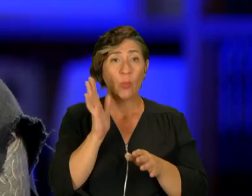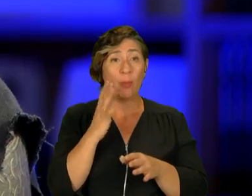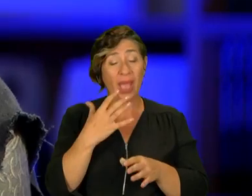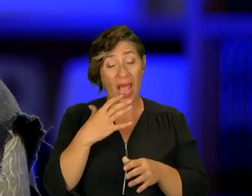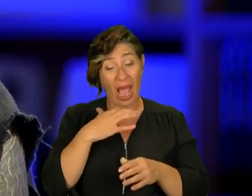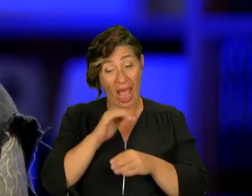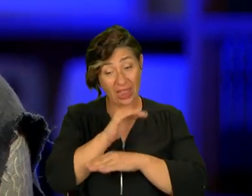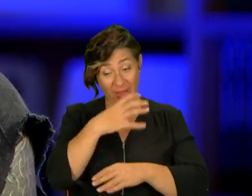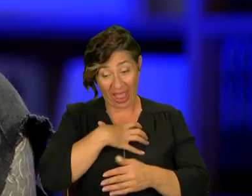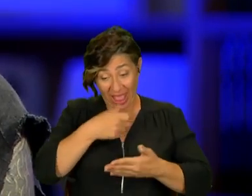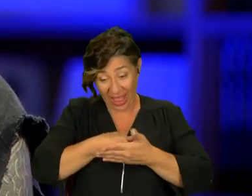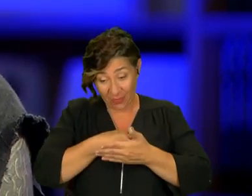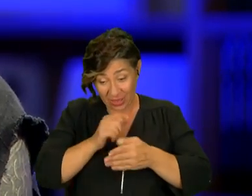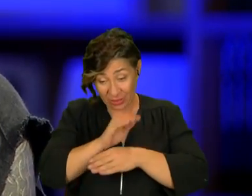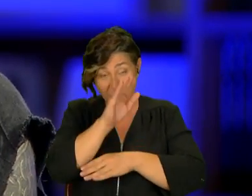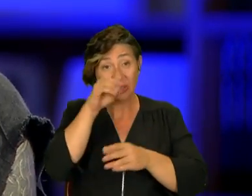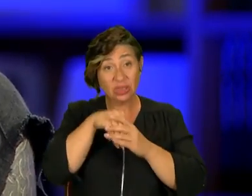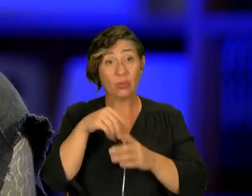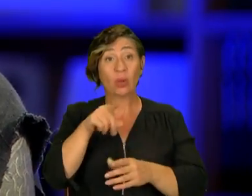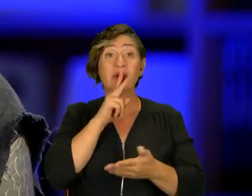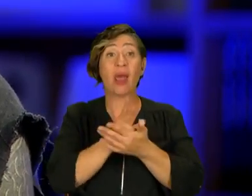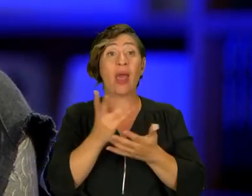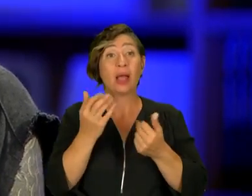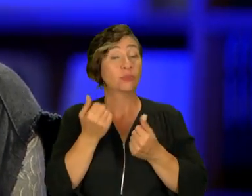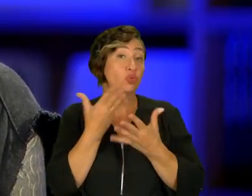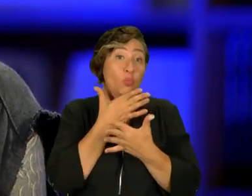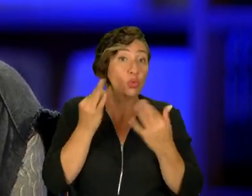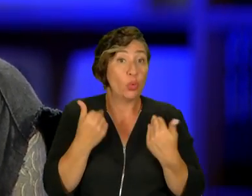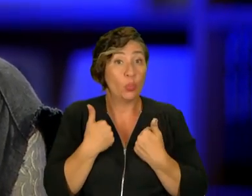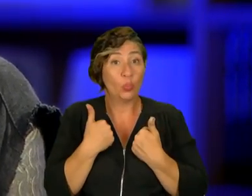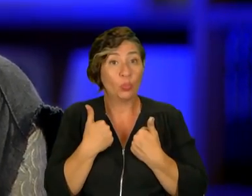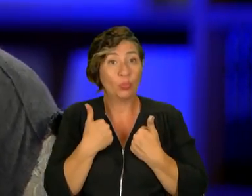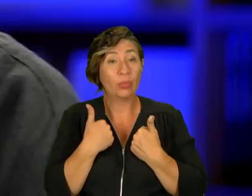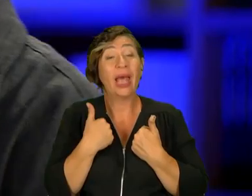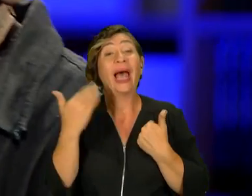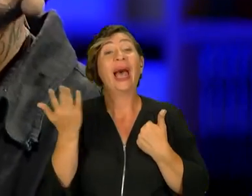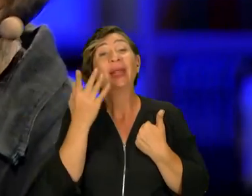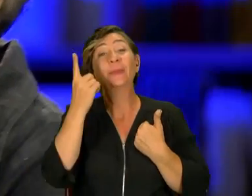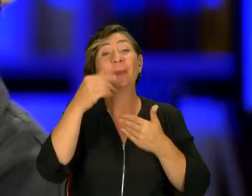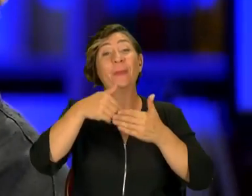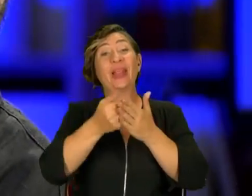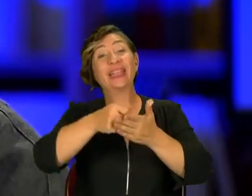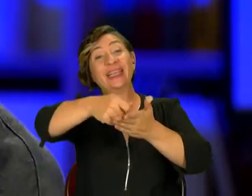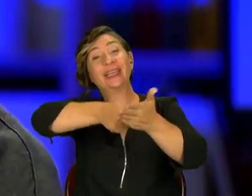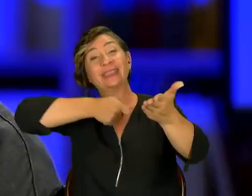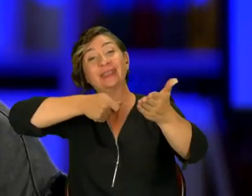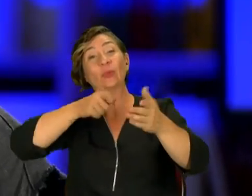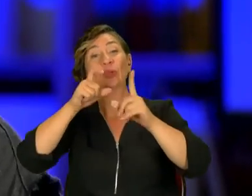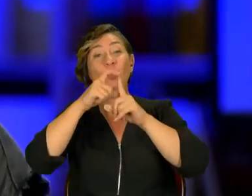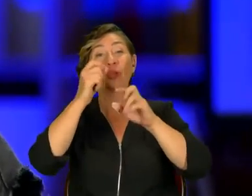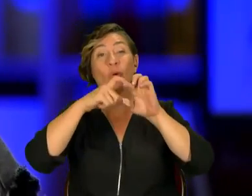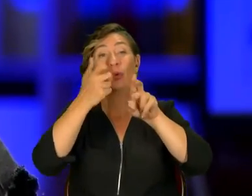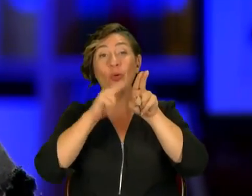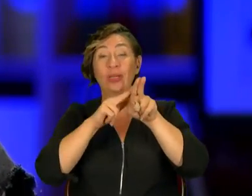hayatımı kendi adıma yaşamak istediğim için de bu kararı aldım. Ve çok mutluyum şu an. Hani birinin böyle biletini kestim. O doruktu ve